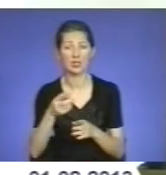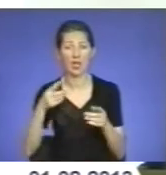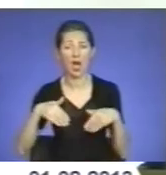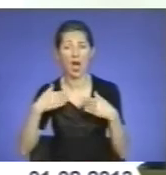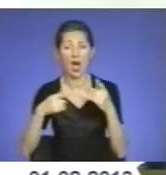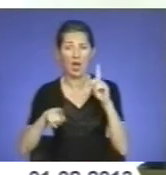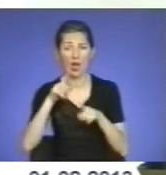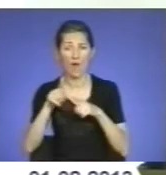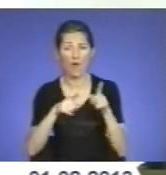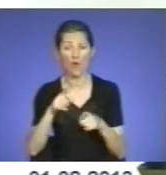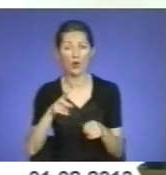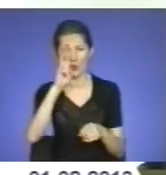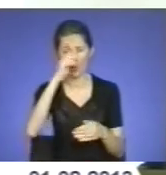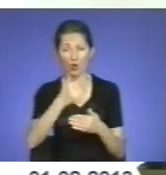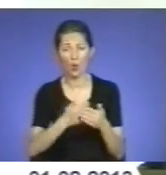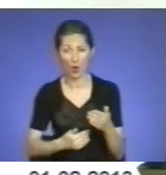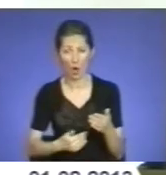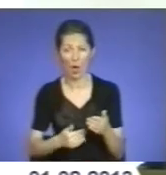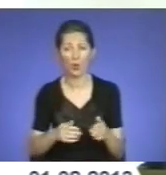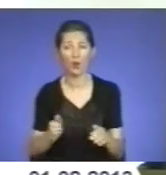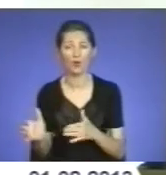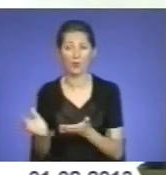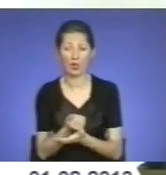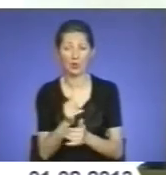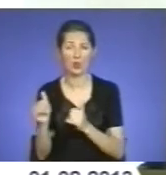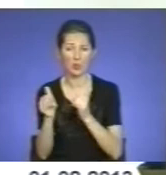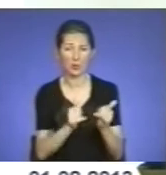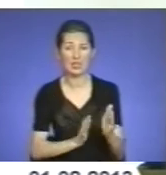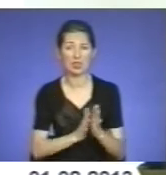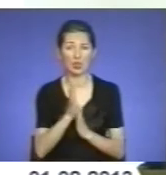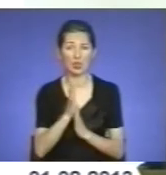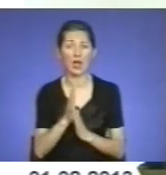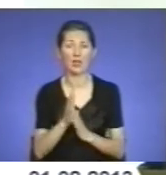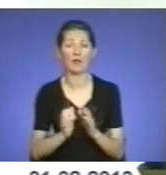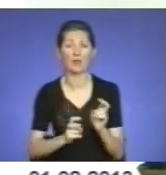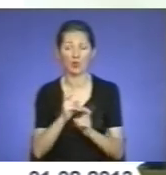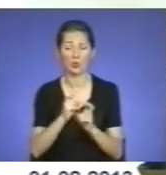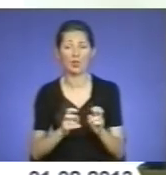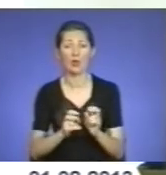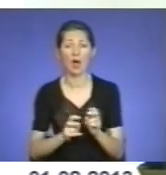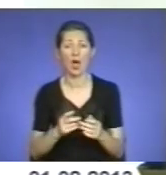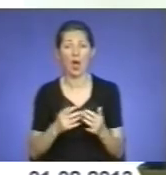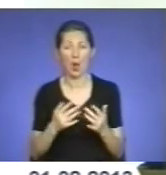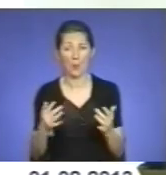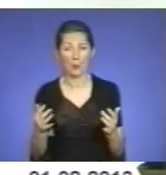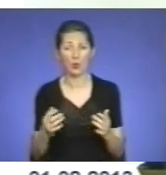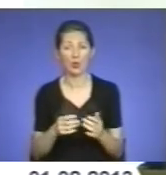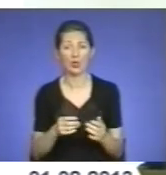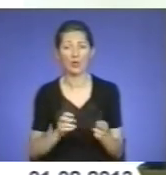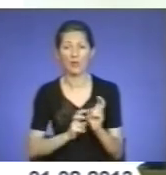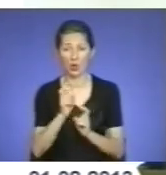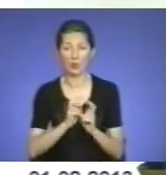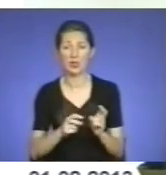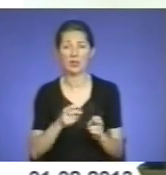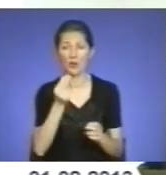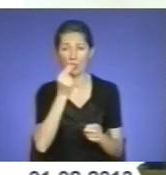активізації економічної діяльності вдалося забезпечити зростання виробництва промислової продукції у виробництві харчових продуктів, напоїв та тютюнових